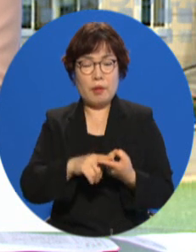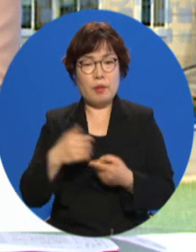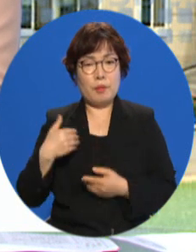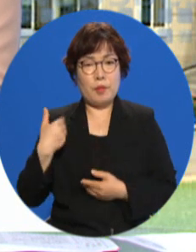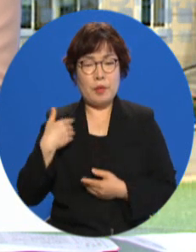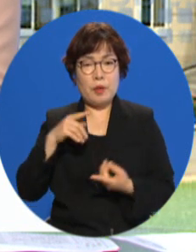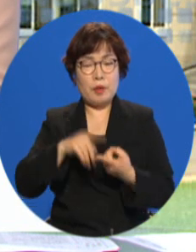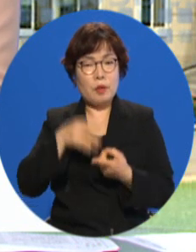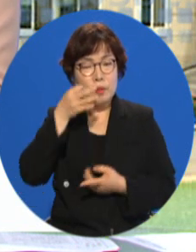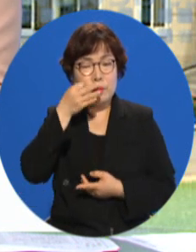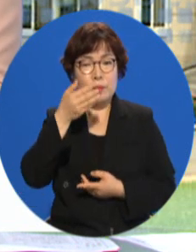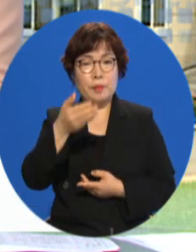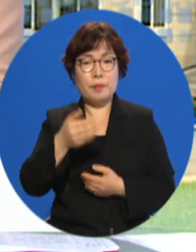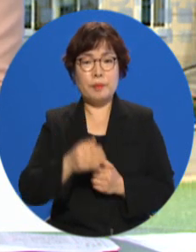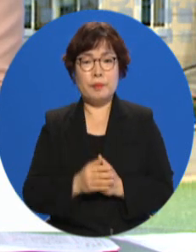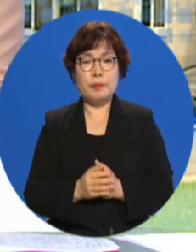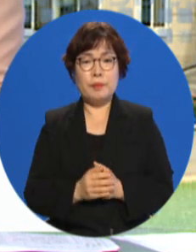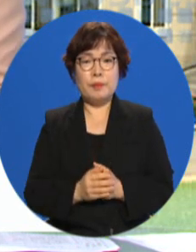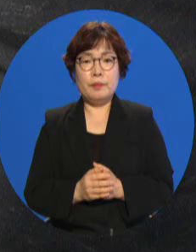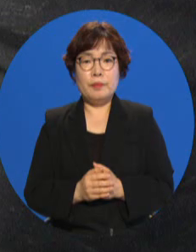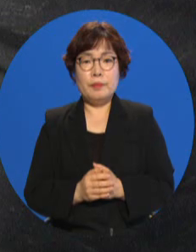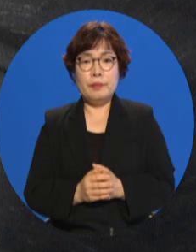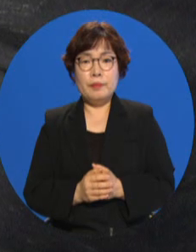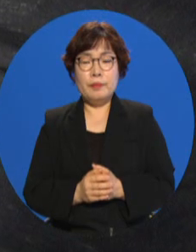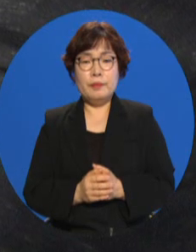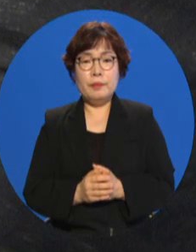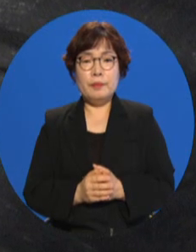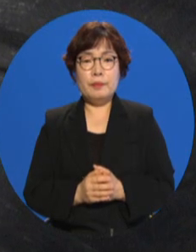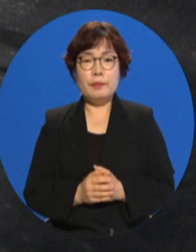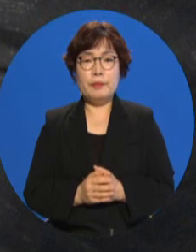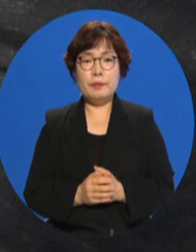아닐지요. 자세한 내용 취재했습니다.